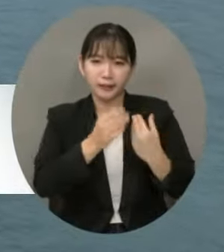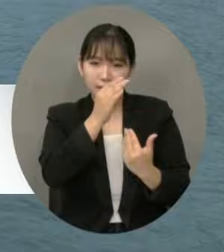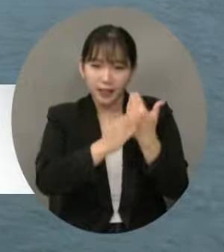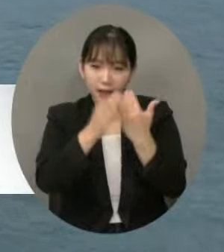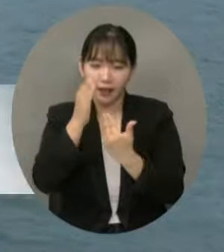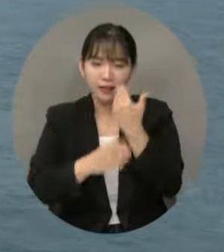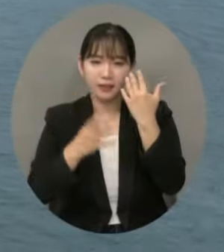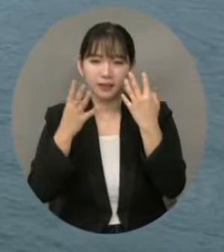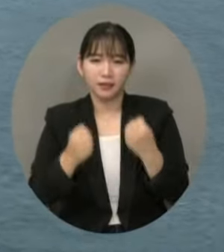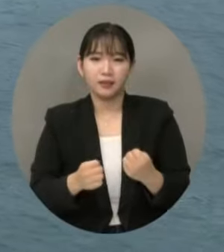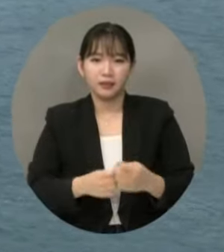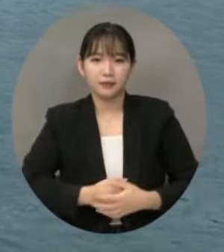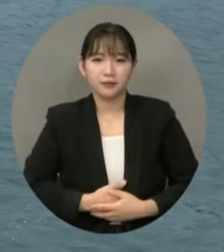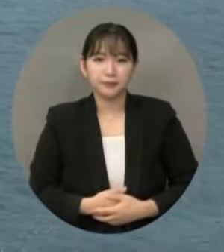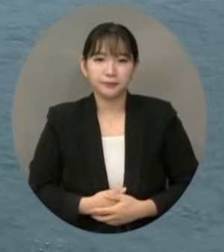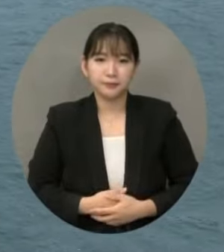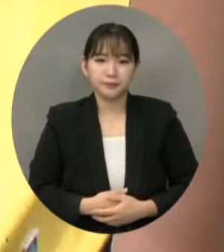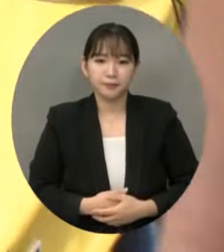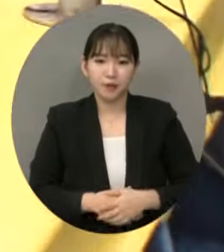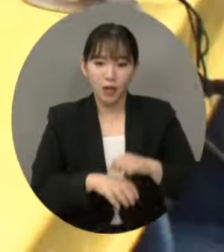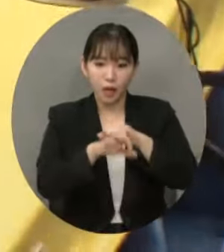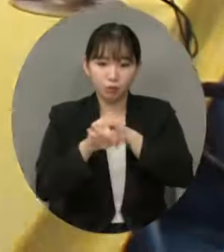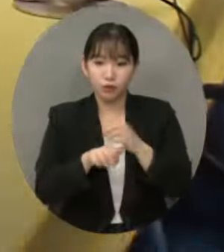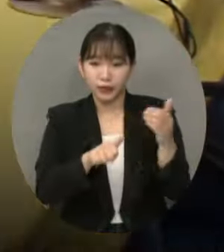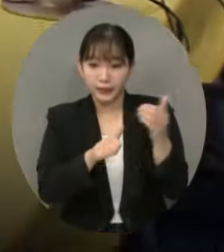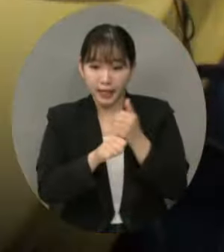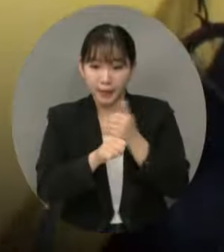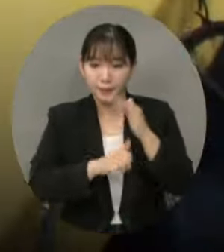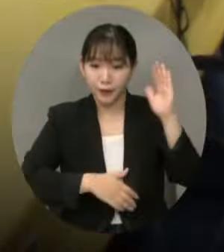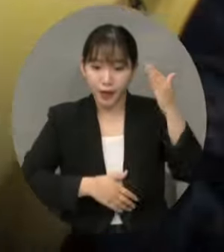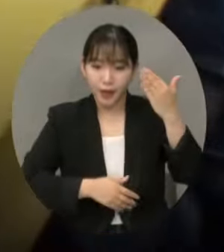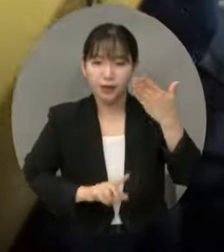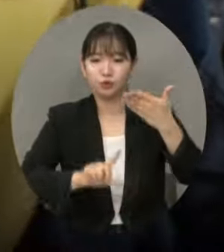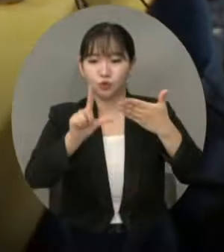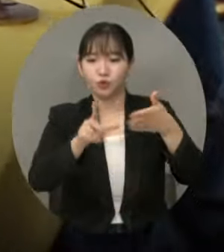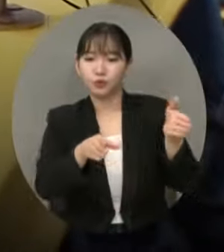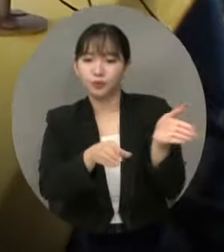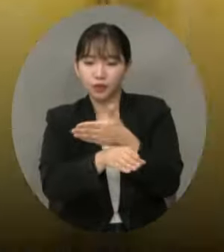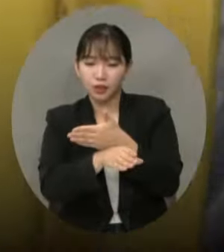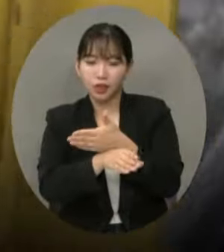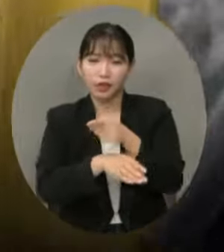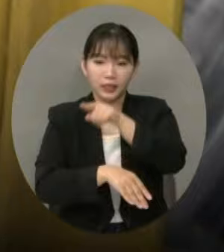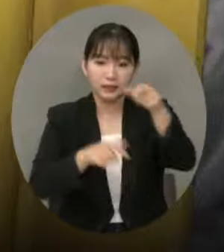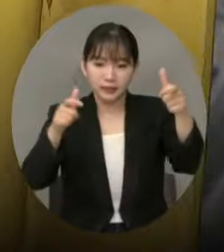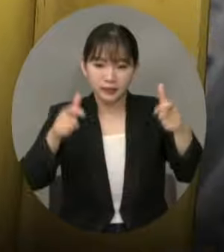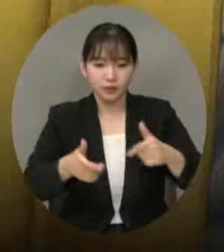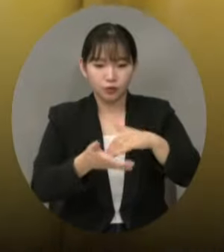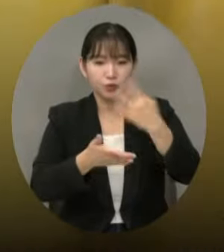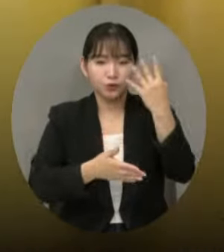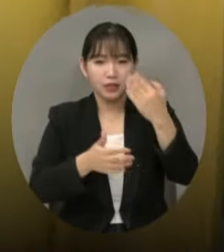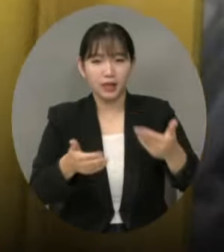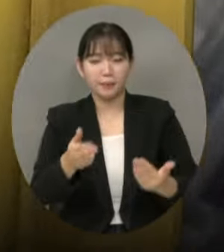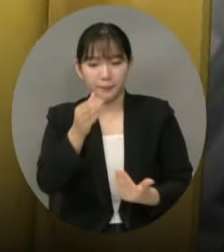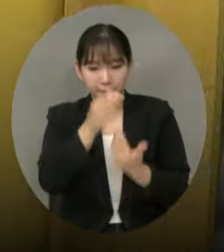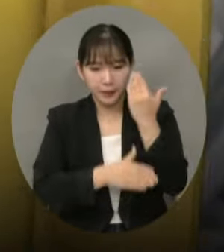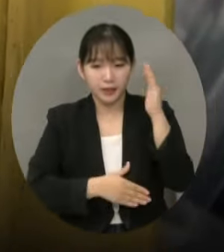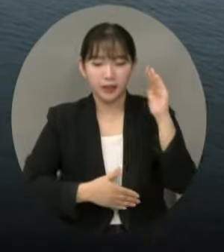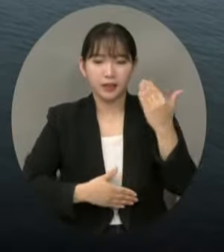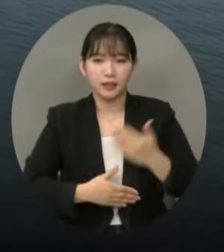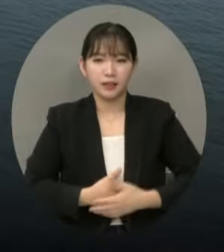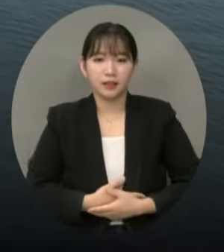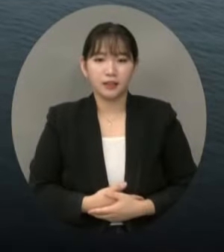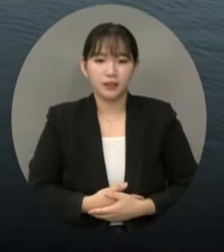안전사고가 잇따르고 있습니다. 문어 금어기가 해제된 지난 9일부터 이 일대에선 총 4건의 사고가